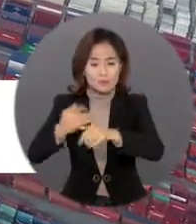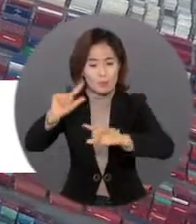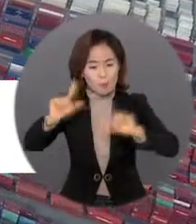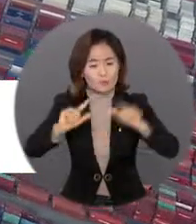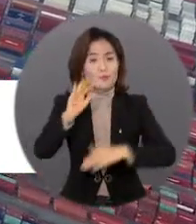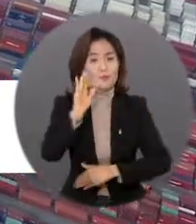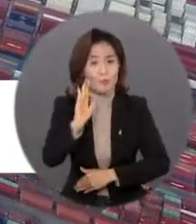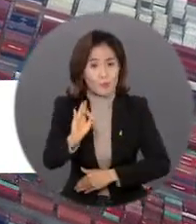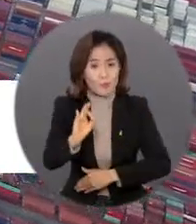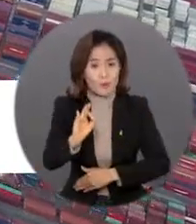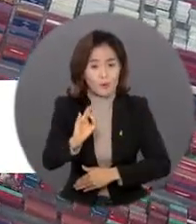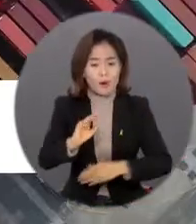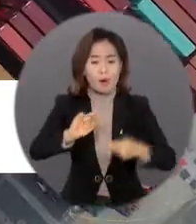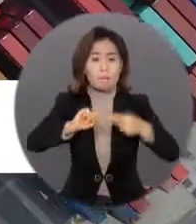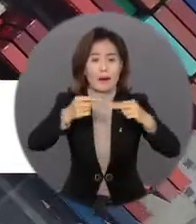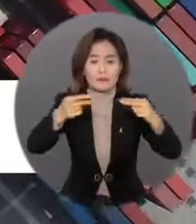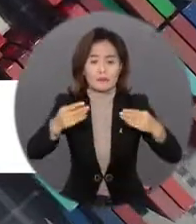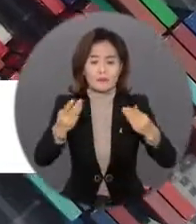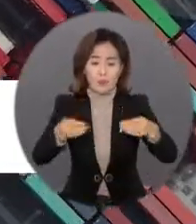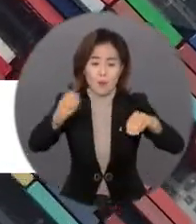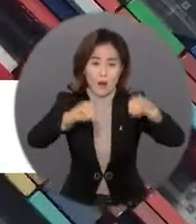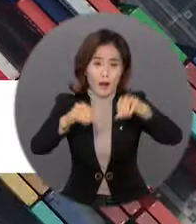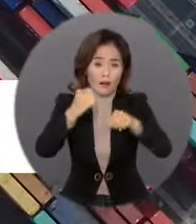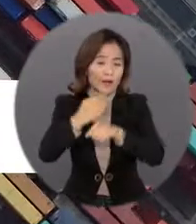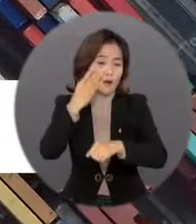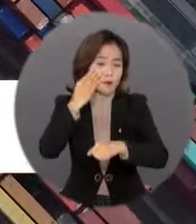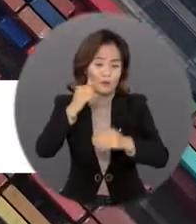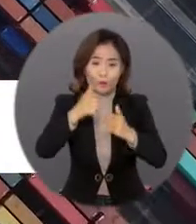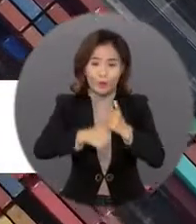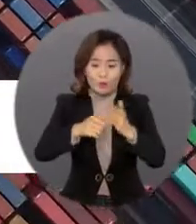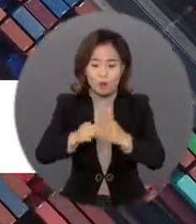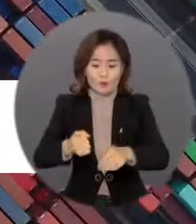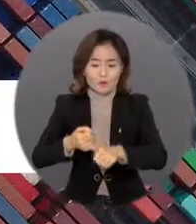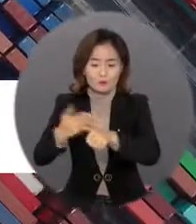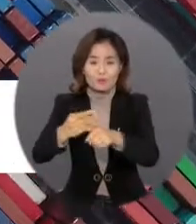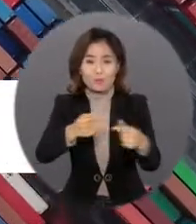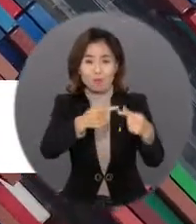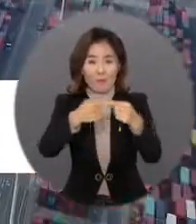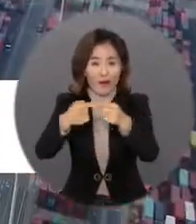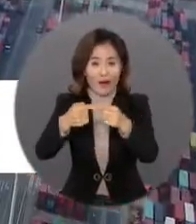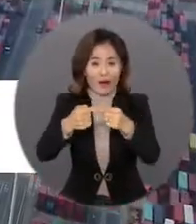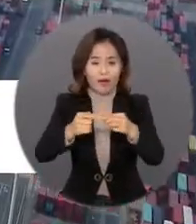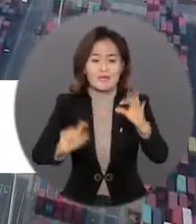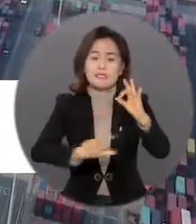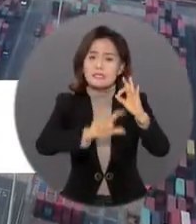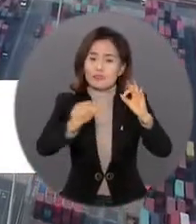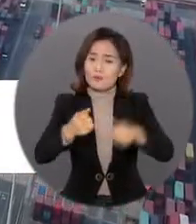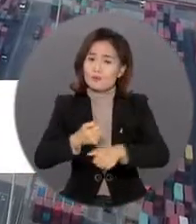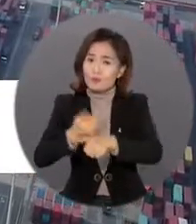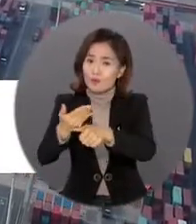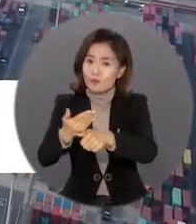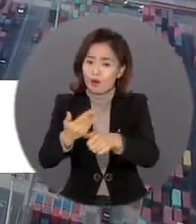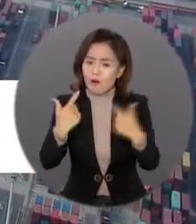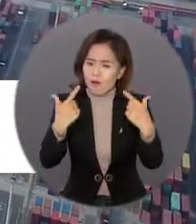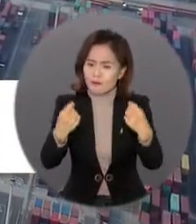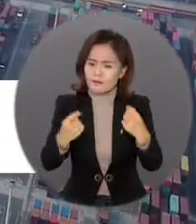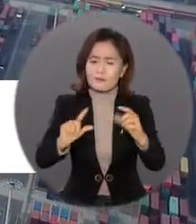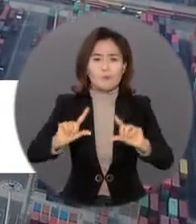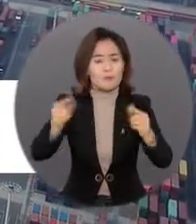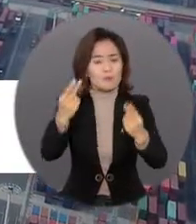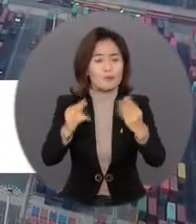동향에 따르면 반도체와 화학, 석유 제품이 수출을 주도하며 지난 10월 수출이 지난해 같은